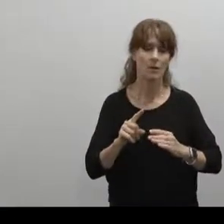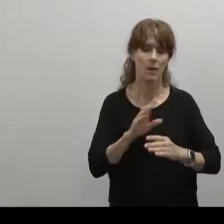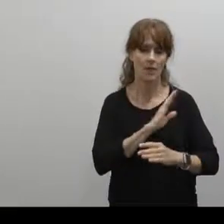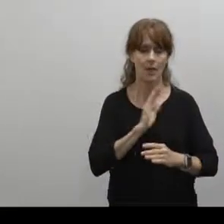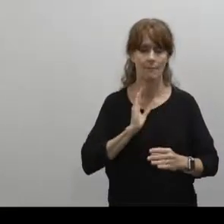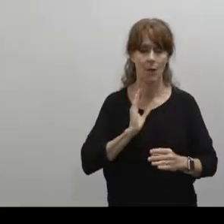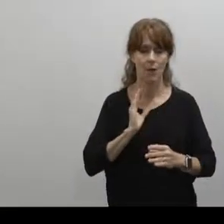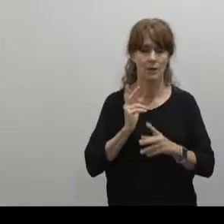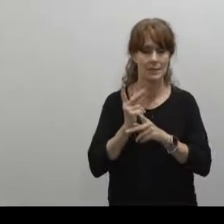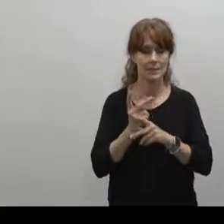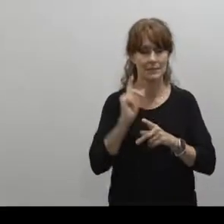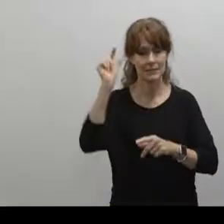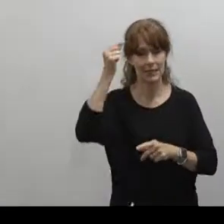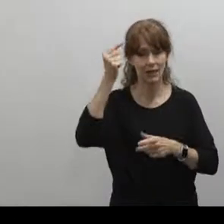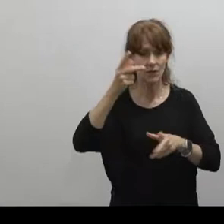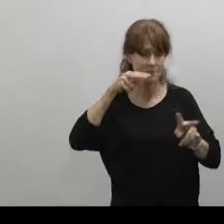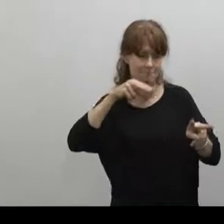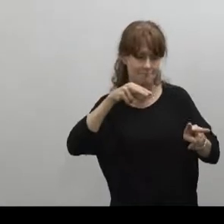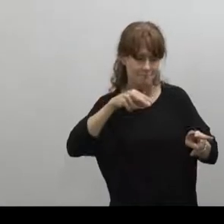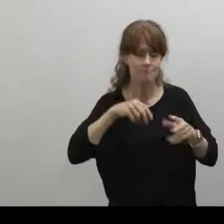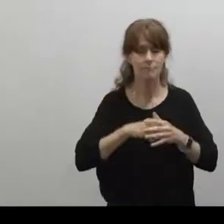chom chia cùng riêng cù đá